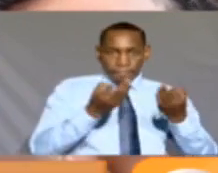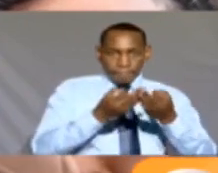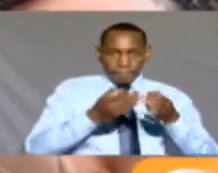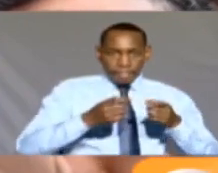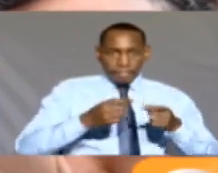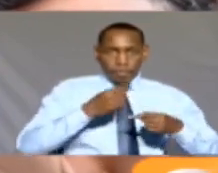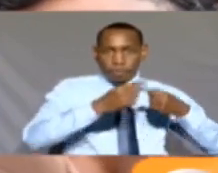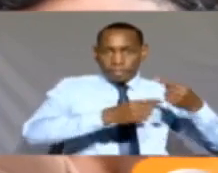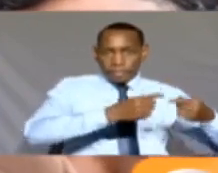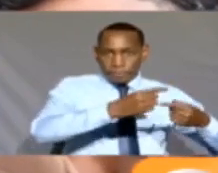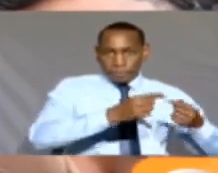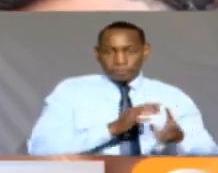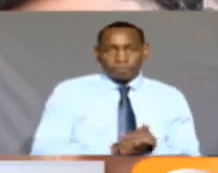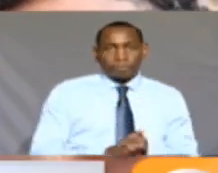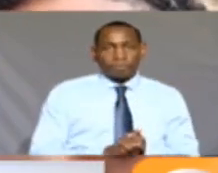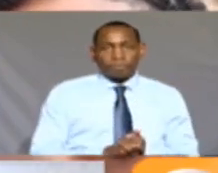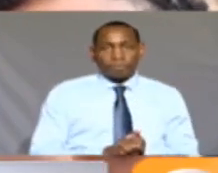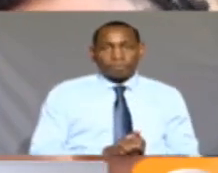hapo.